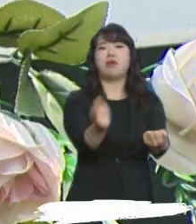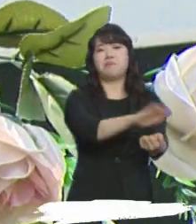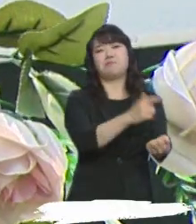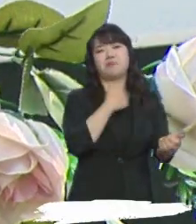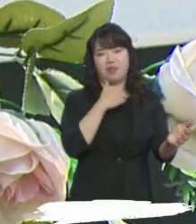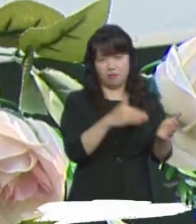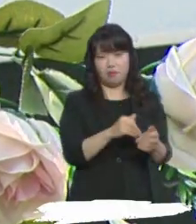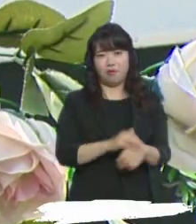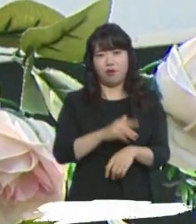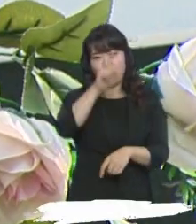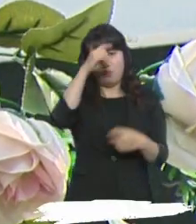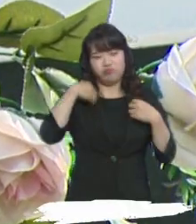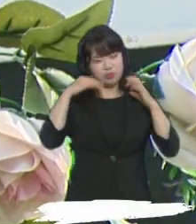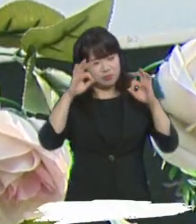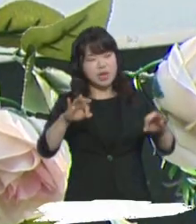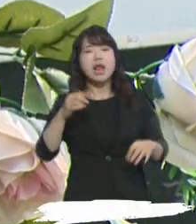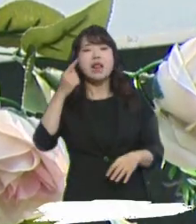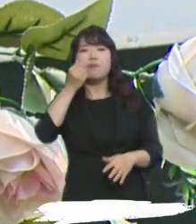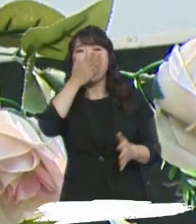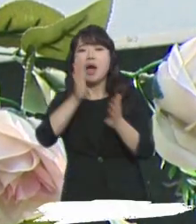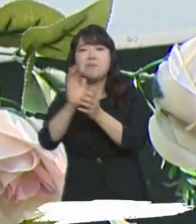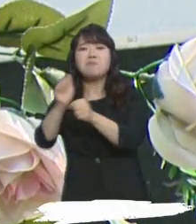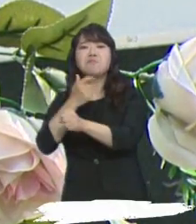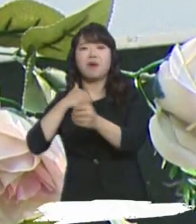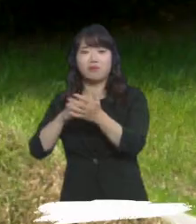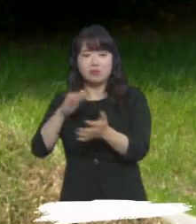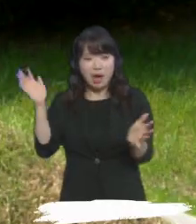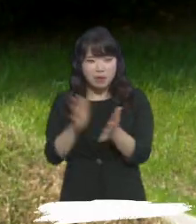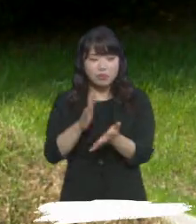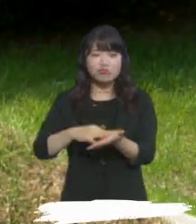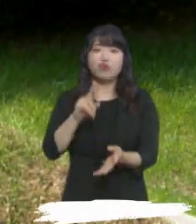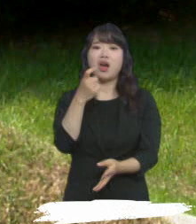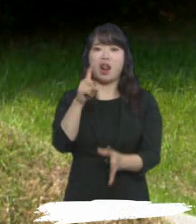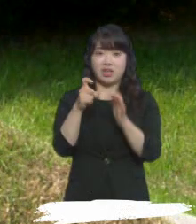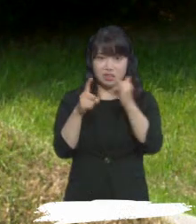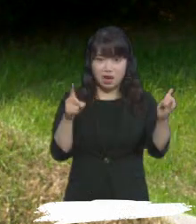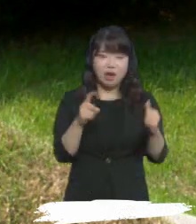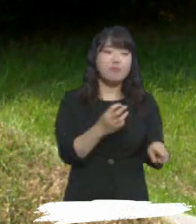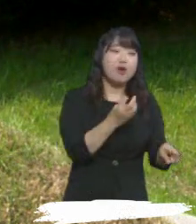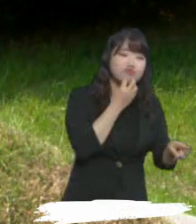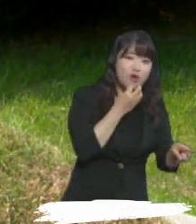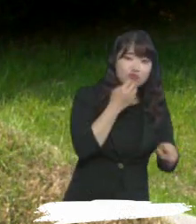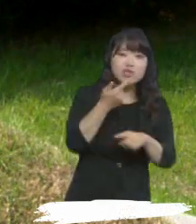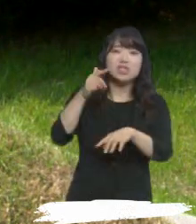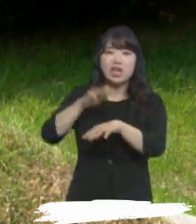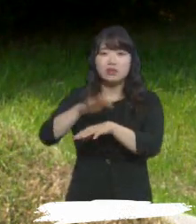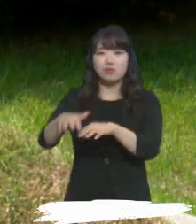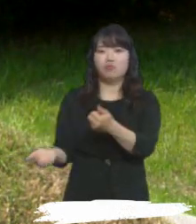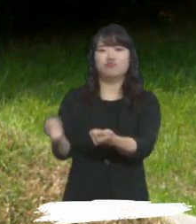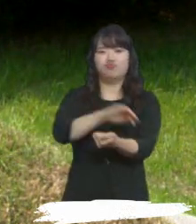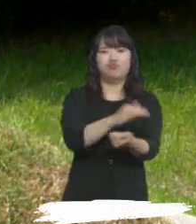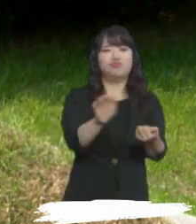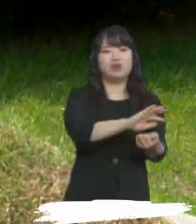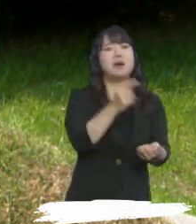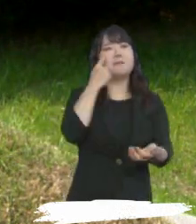이들처럼 국가가 공인한 친일 반민족 행위자 11명이 현재 서울과 대전 현충원에 안장돼